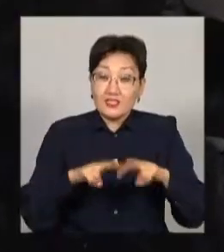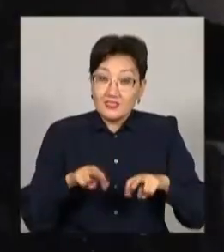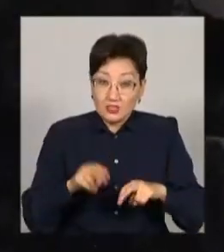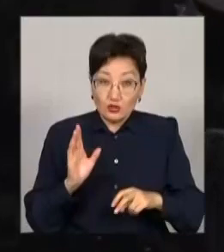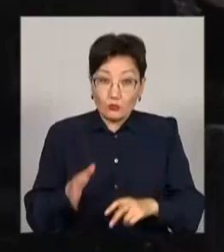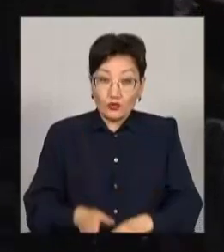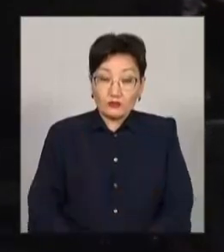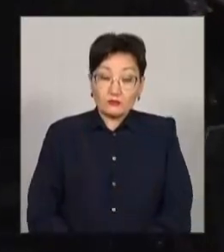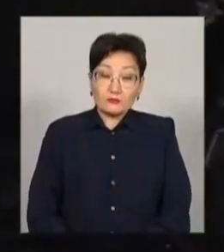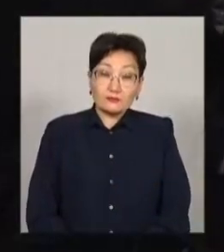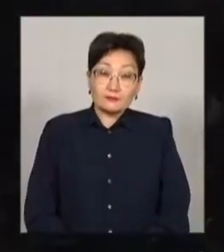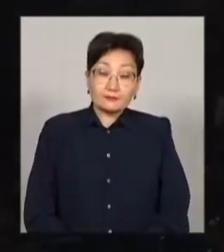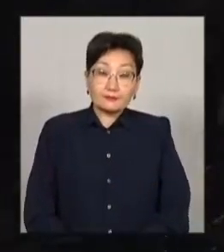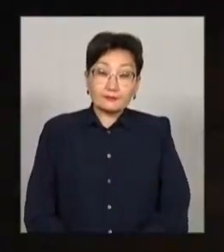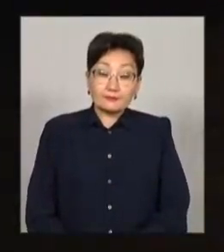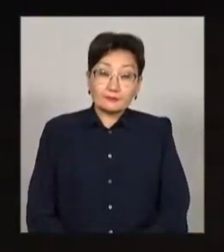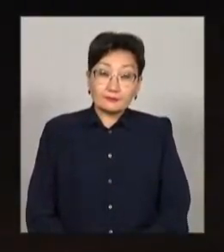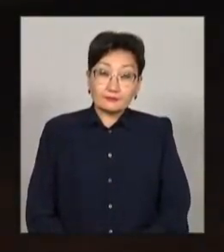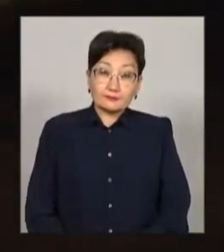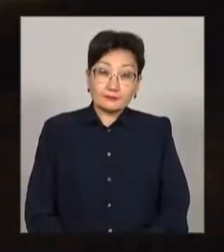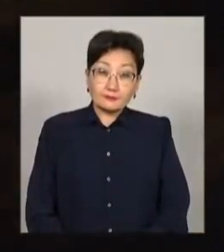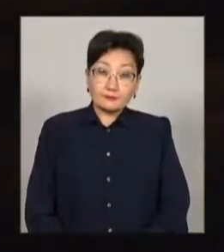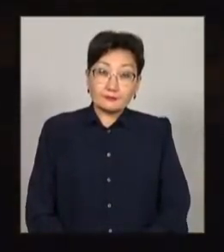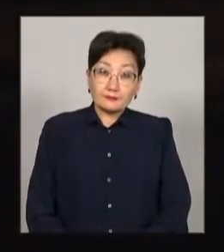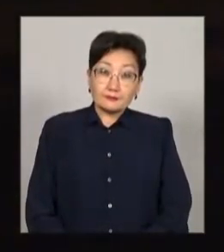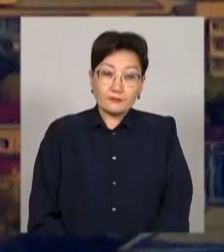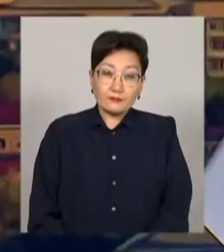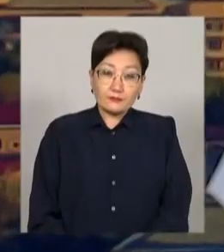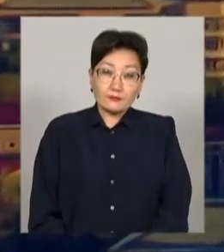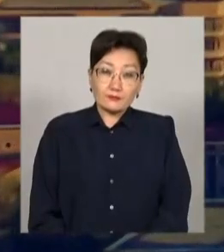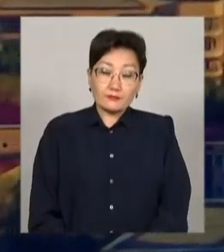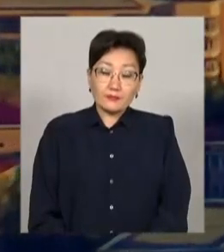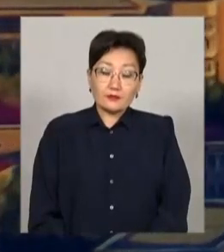болады. Әлібек Шынтемір жақсылық тілеп берген Алматы арнасы.